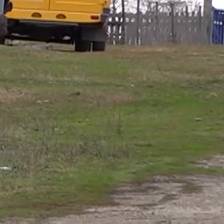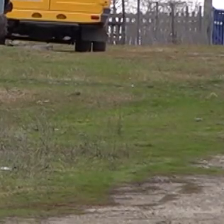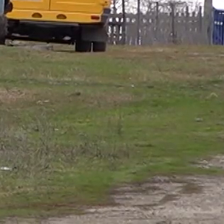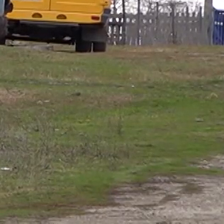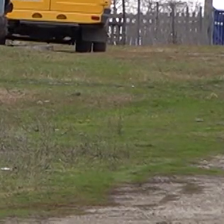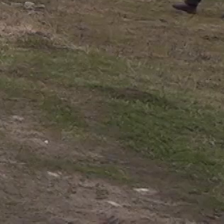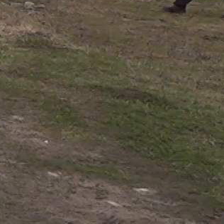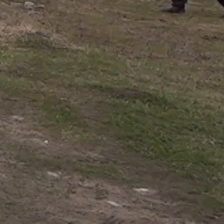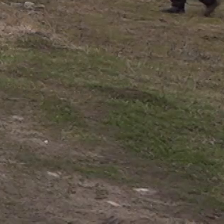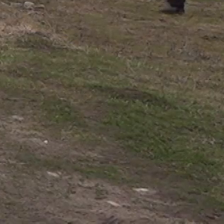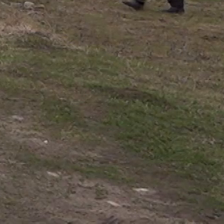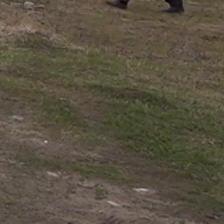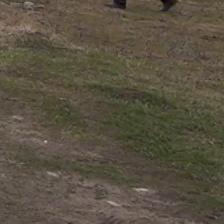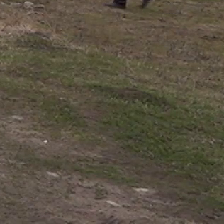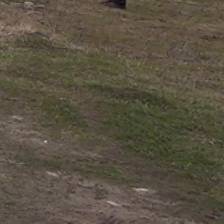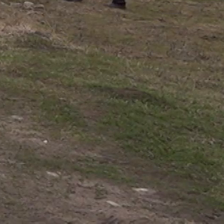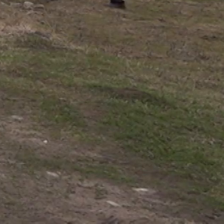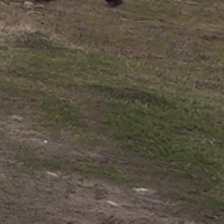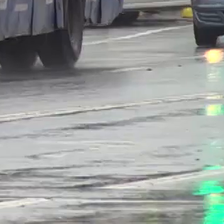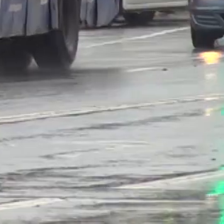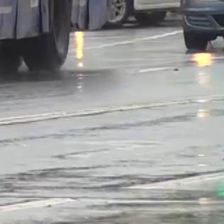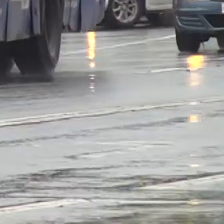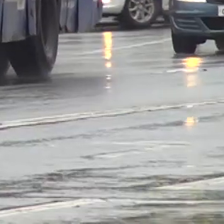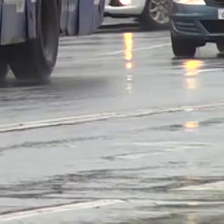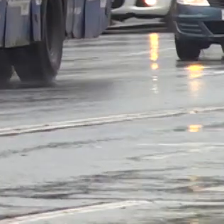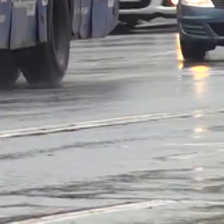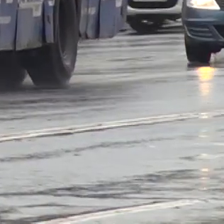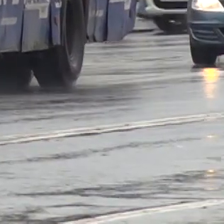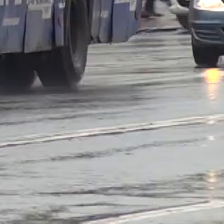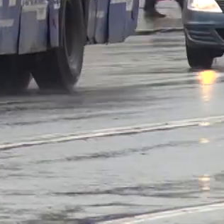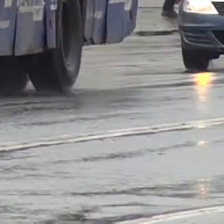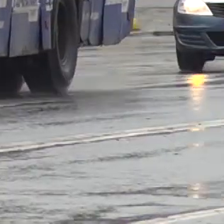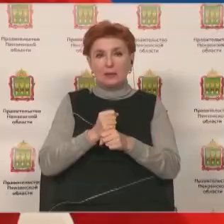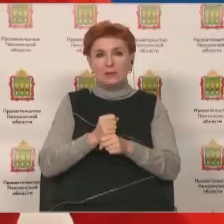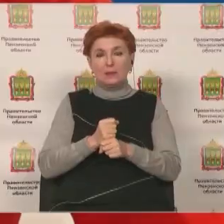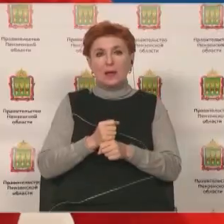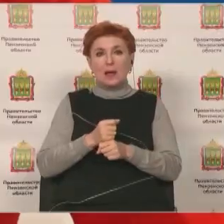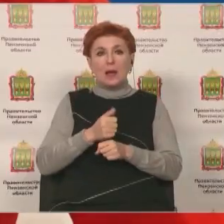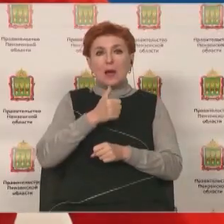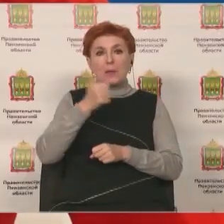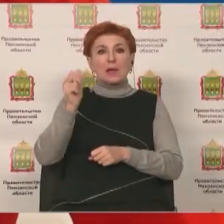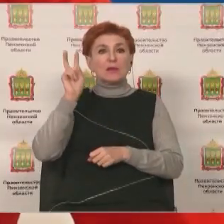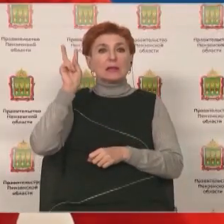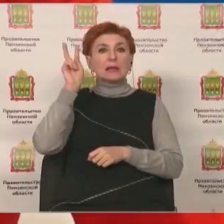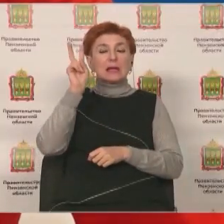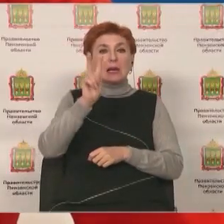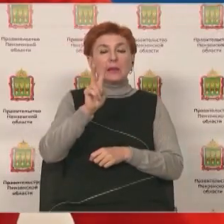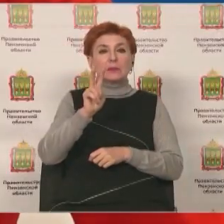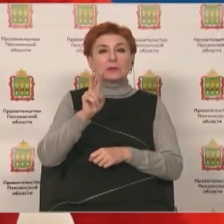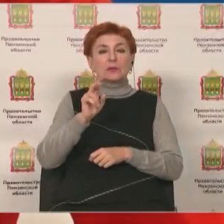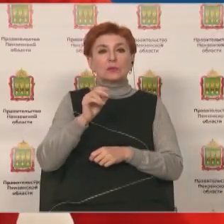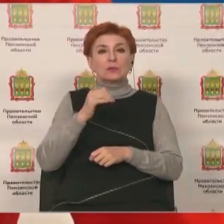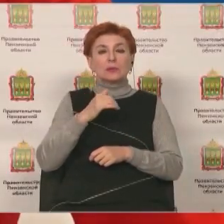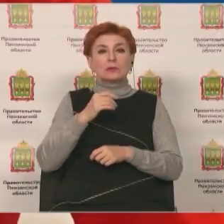сел, освещении, ремонте дорог, мостов и о предстоящей транспортной реформе. Первые троллейбусы у нас